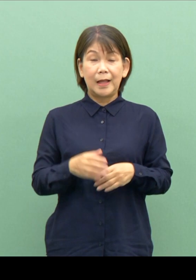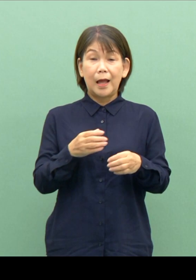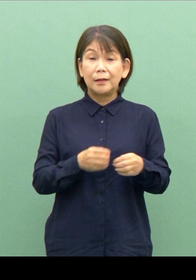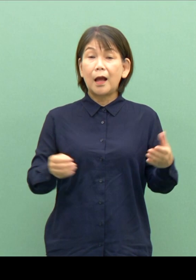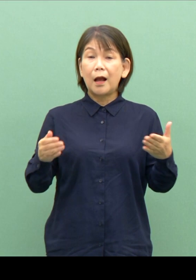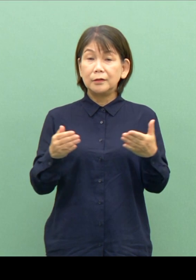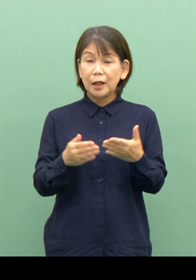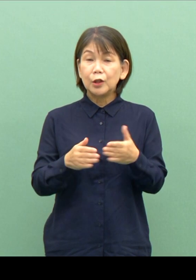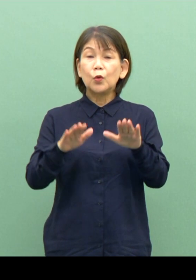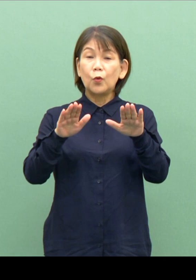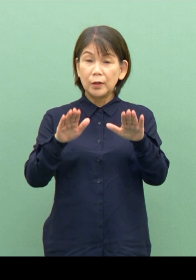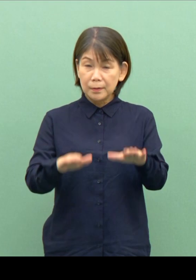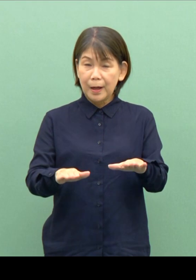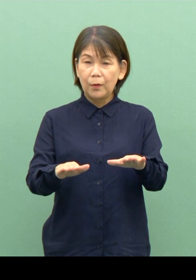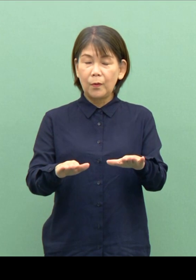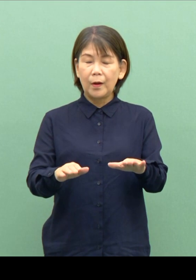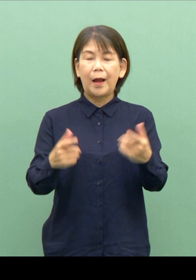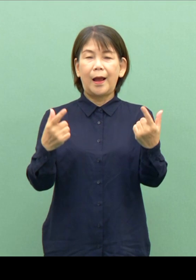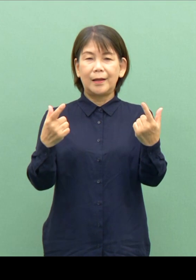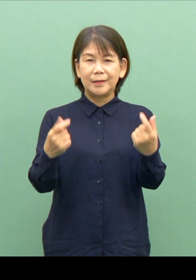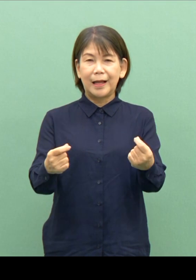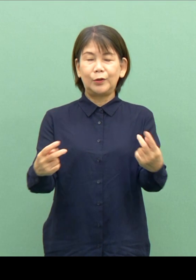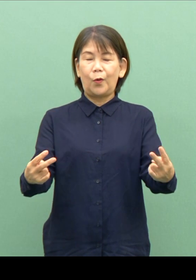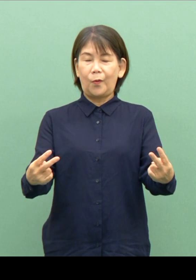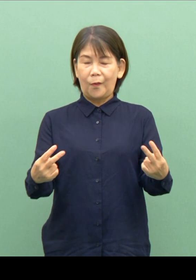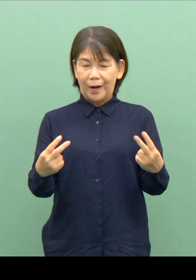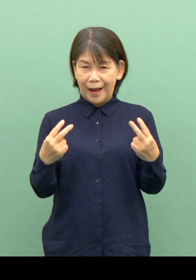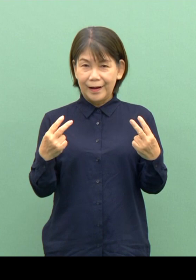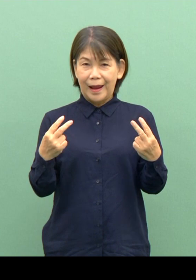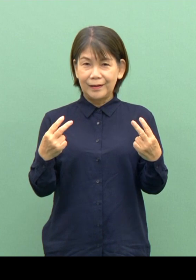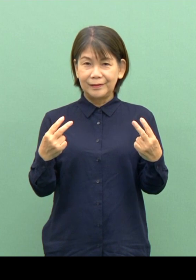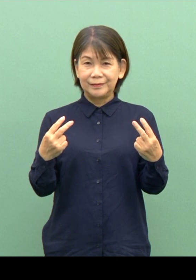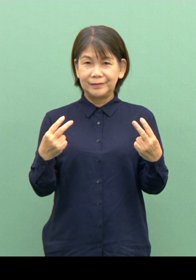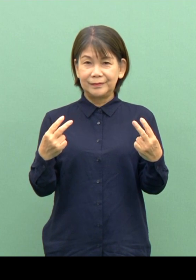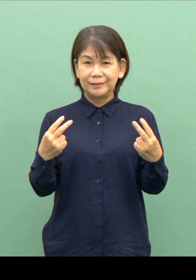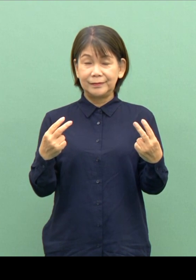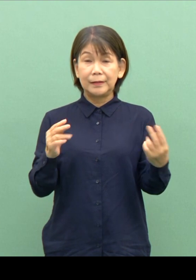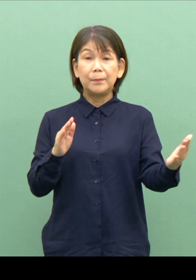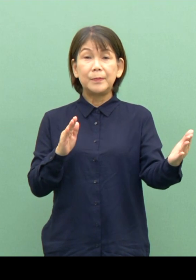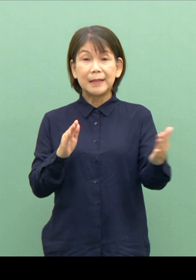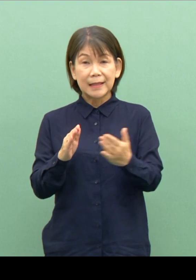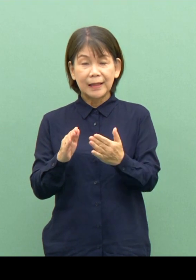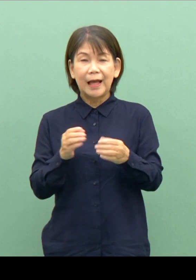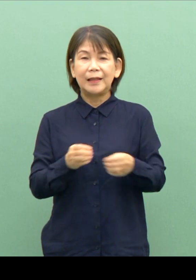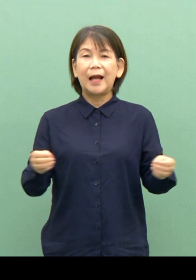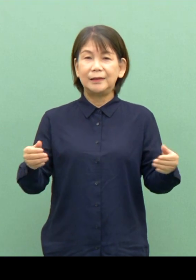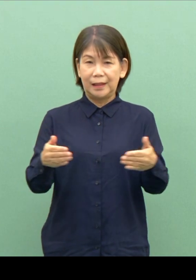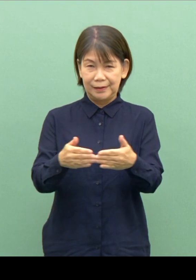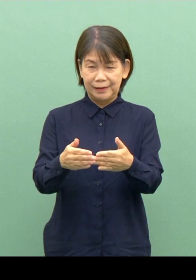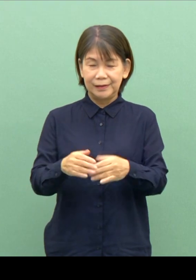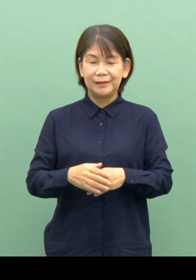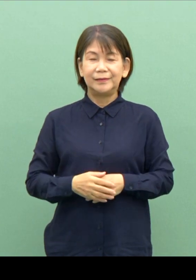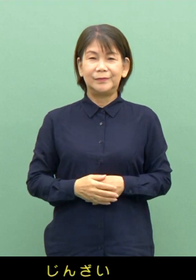長崎の今をしかとご覧あれ。 身近な長崎。